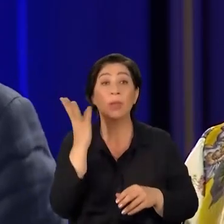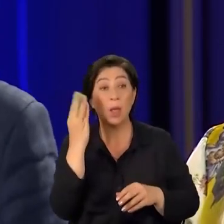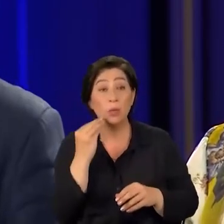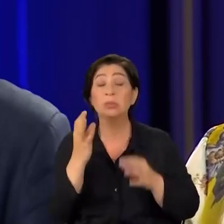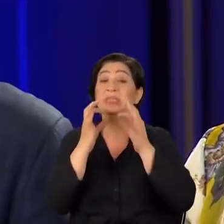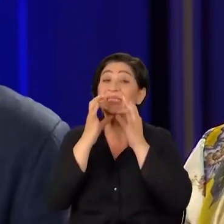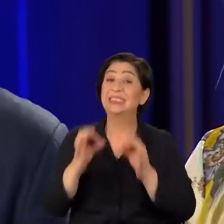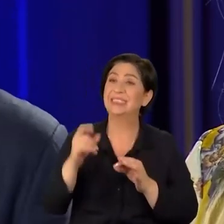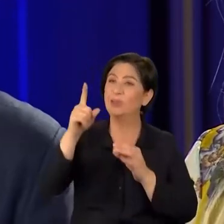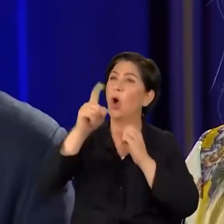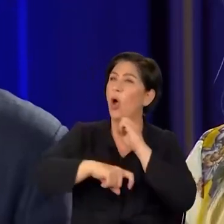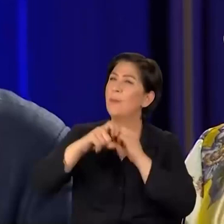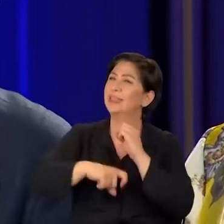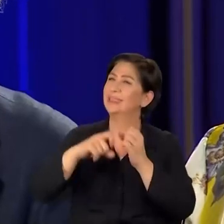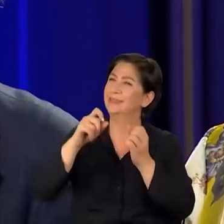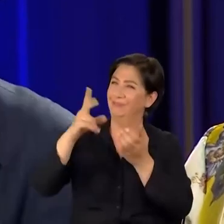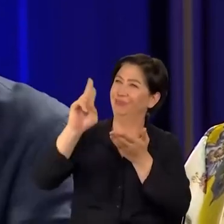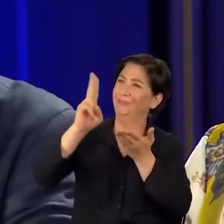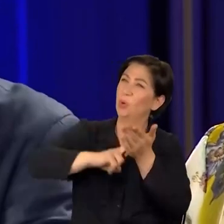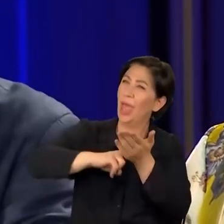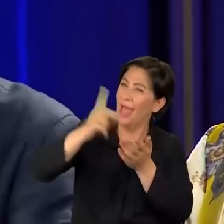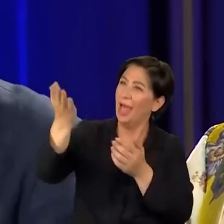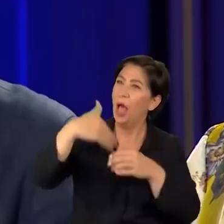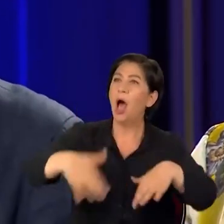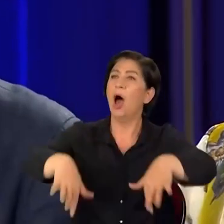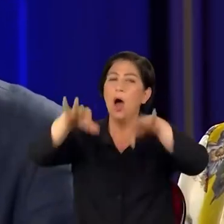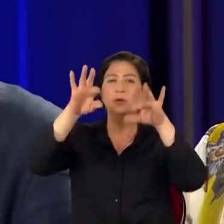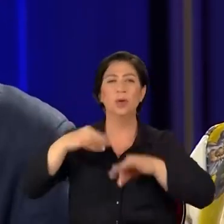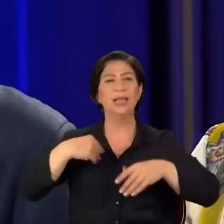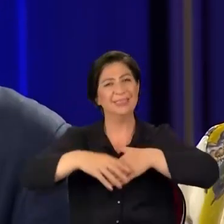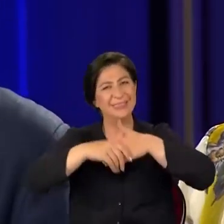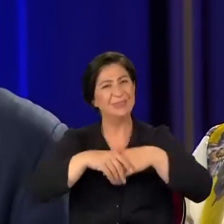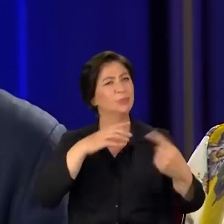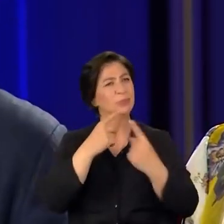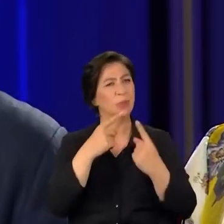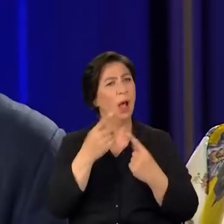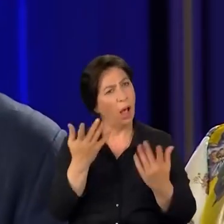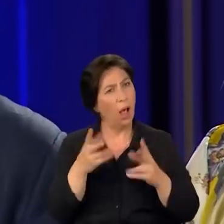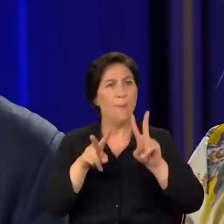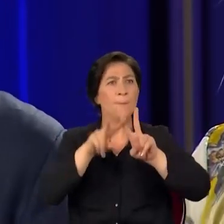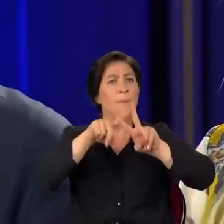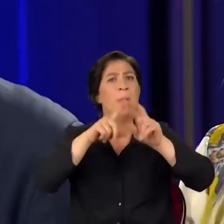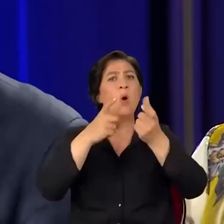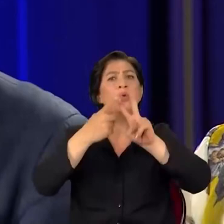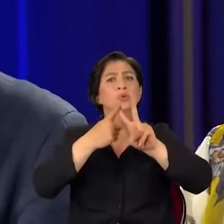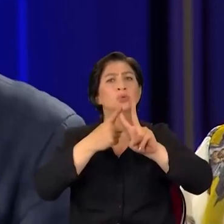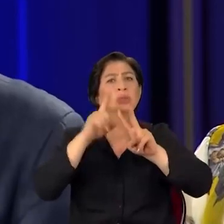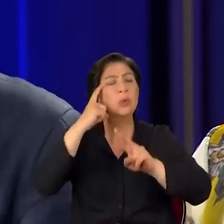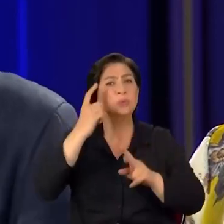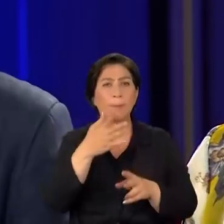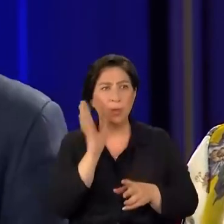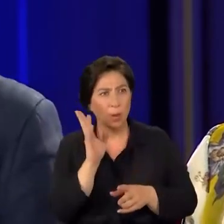Çin'den gelen bir Komünist Partisi üyesiyle Avusturya'da tanıştım, konuştuğumda onun aslında Mao'nun teorisini bilmediğini gördüm.